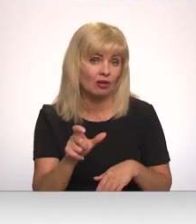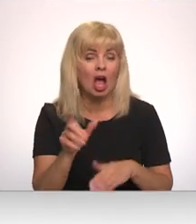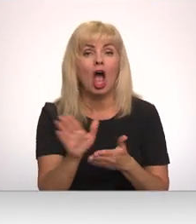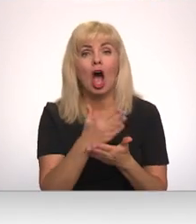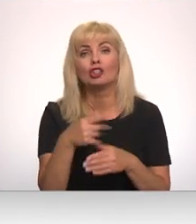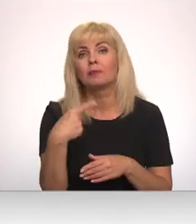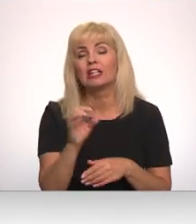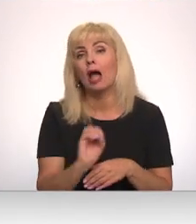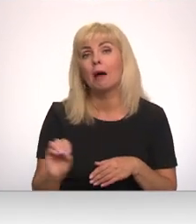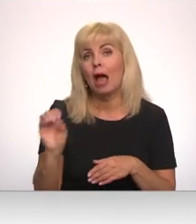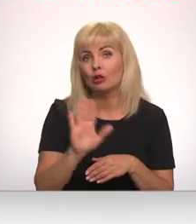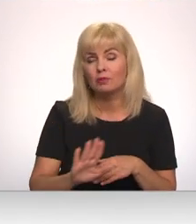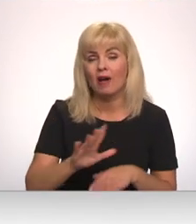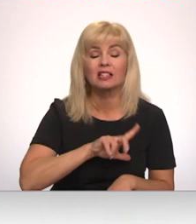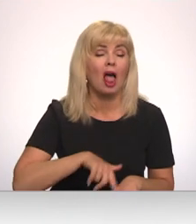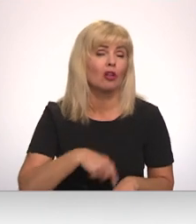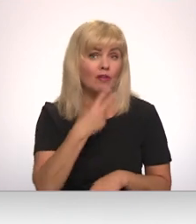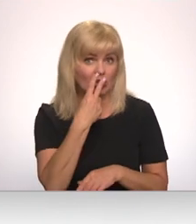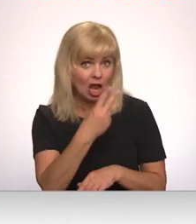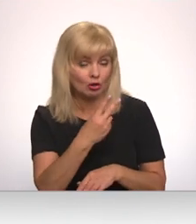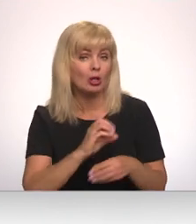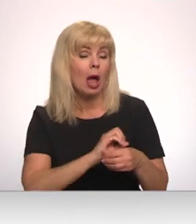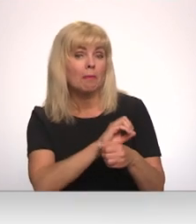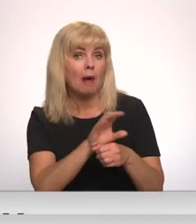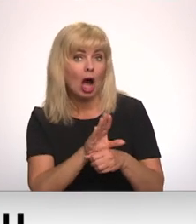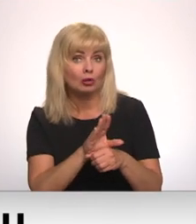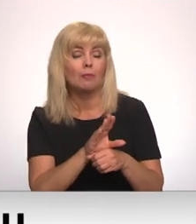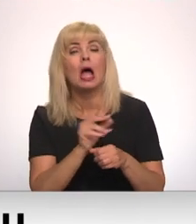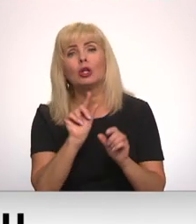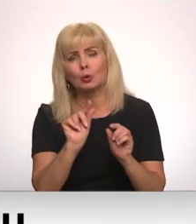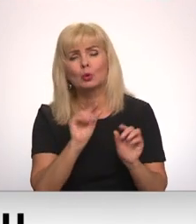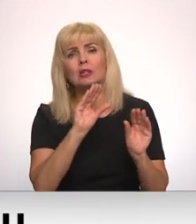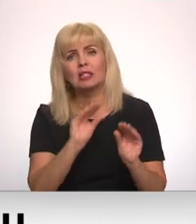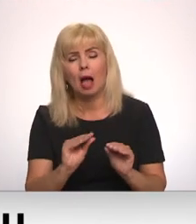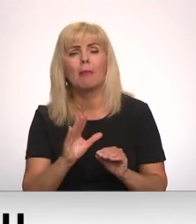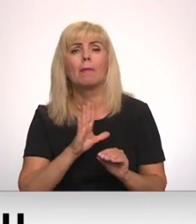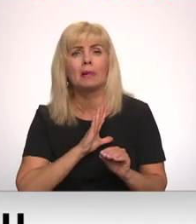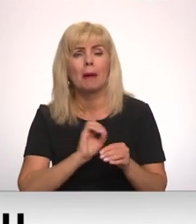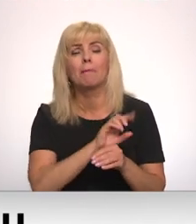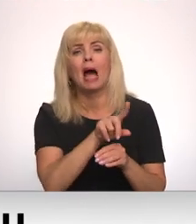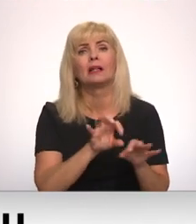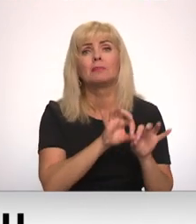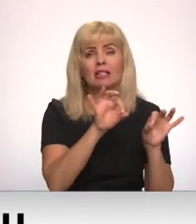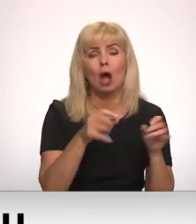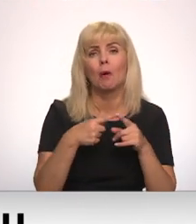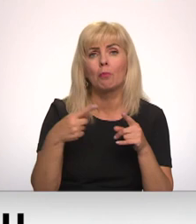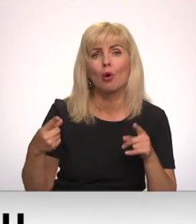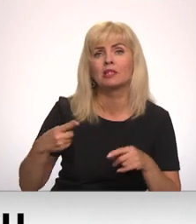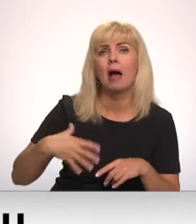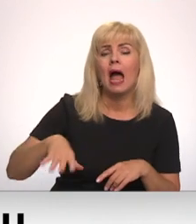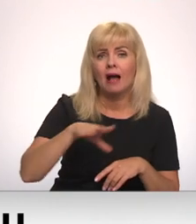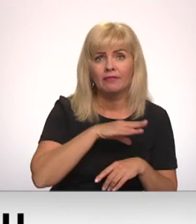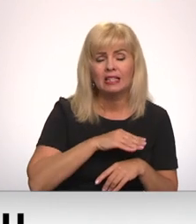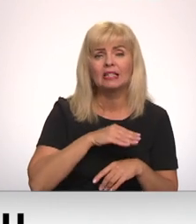Eiropas valstīm, Latvijā, nestoties uz šo pandēmiju, neliels samazinājums bija tajā pandēmijas pašā sākuma posmā, kad